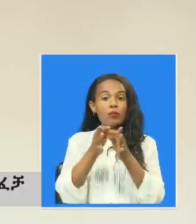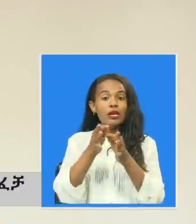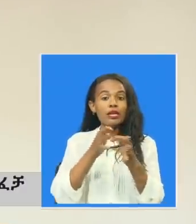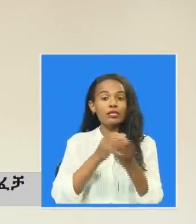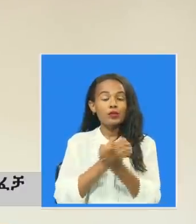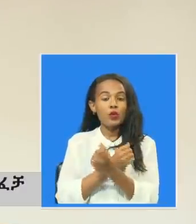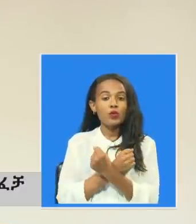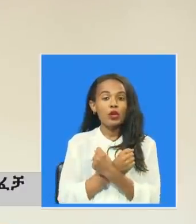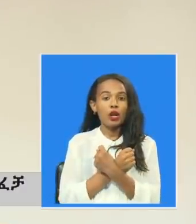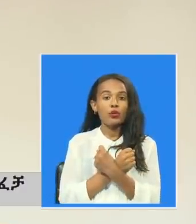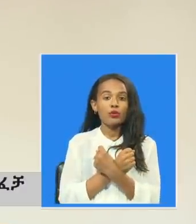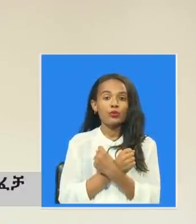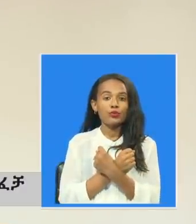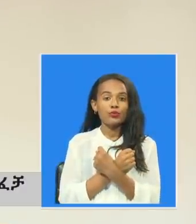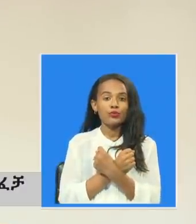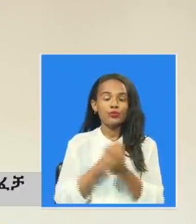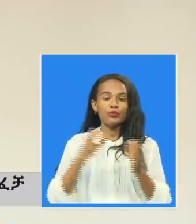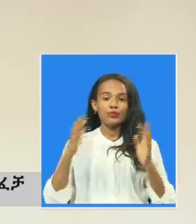ለመግለጽ ወዳለሁ።